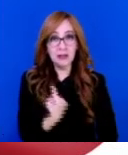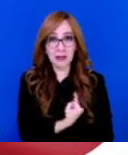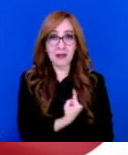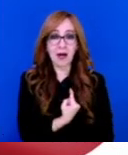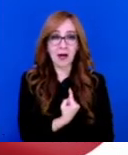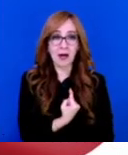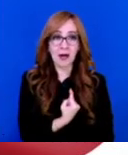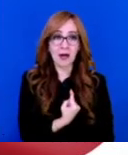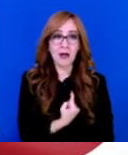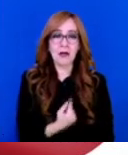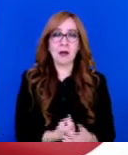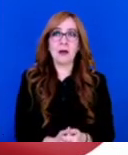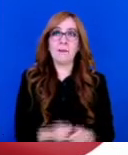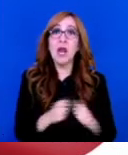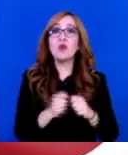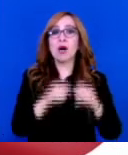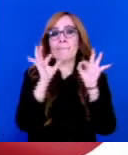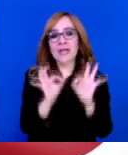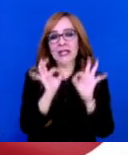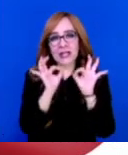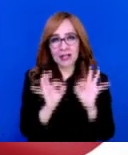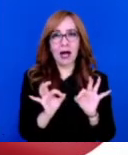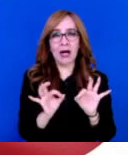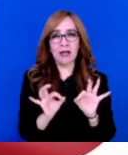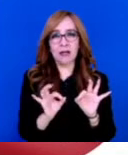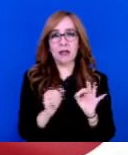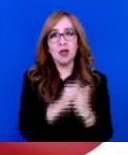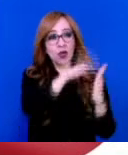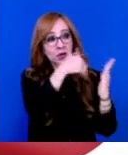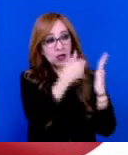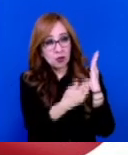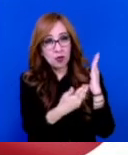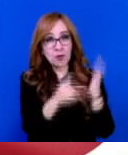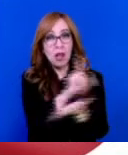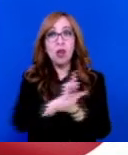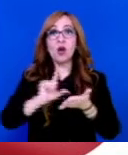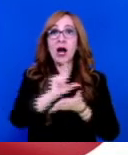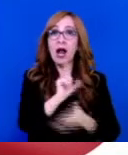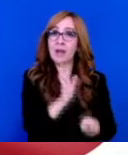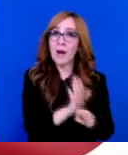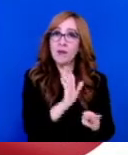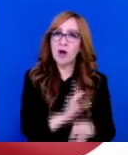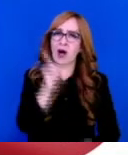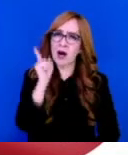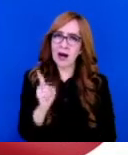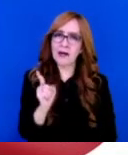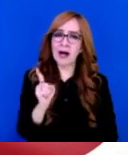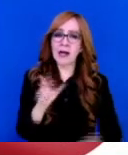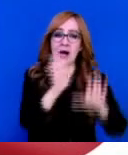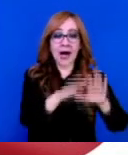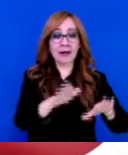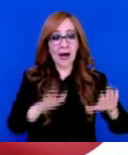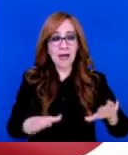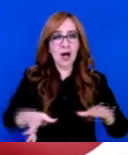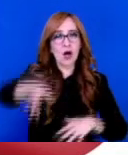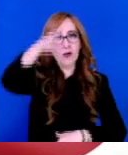lakukan pendidikan-pendidikan, intervensi kurikulum lokal Papua agar anak-anak didik